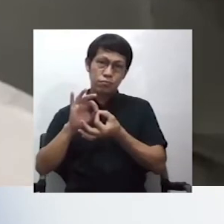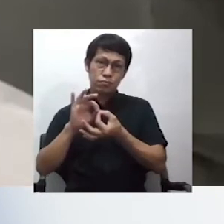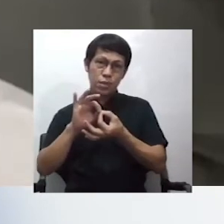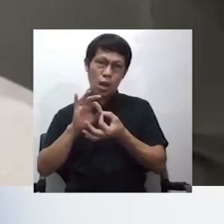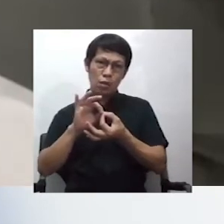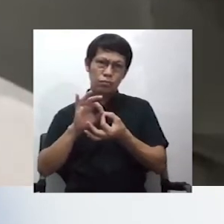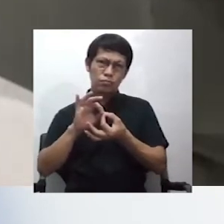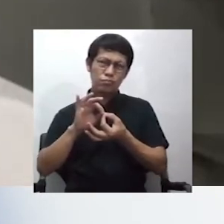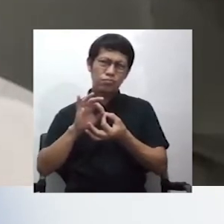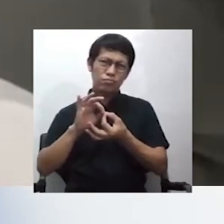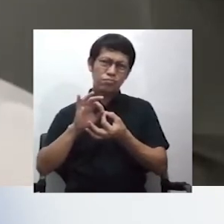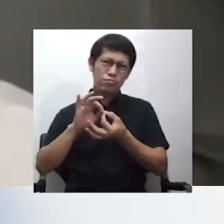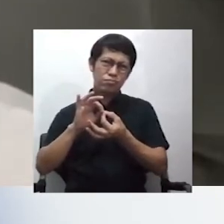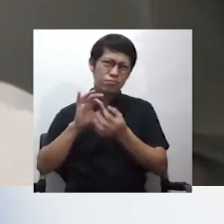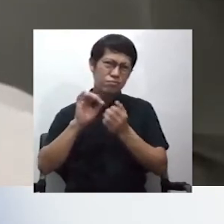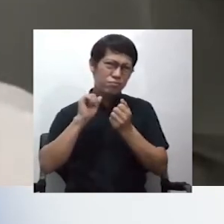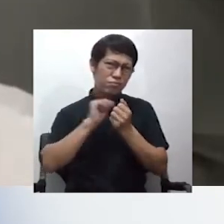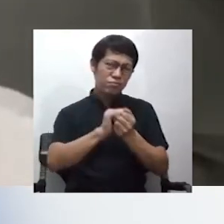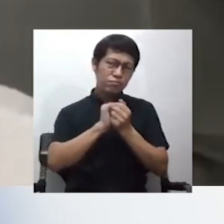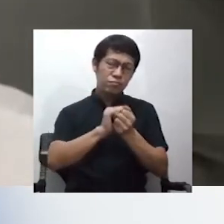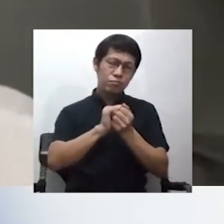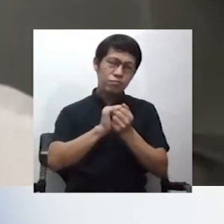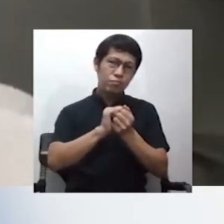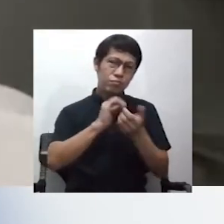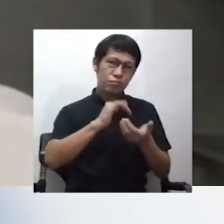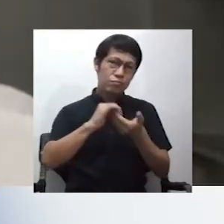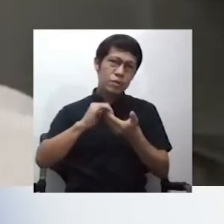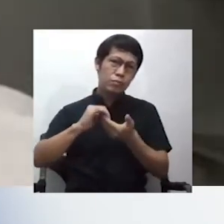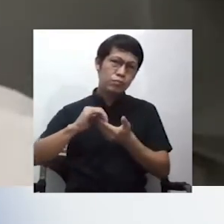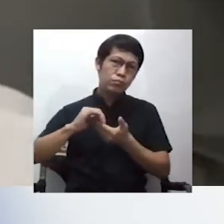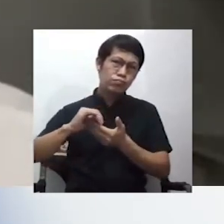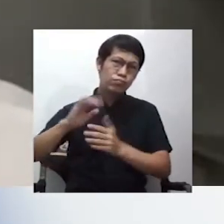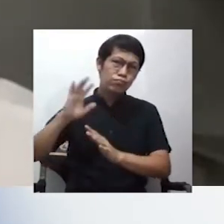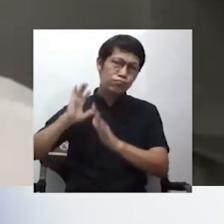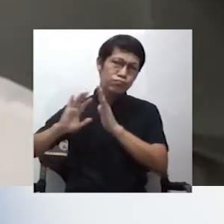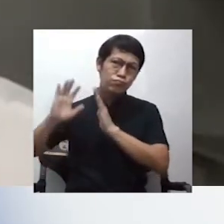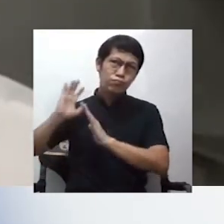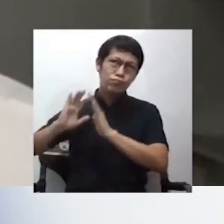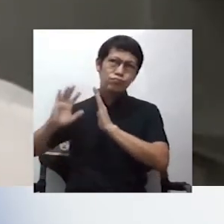nito. At he has been with us for a long, long time.